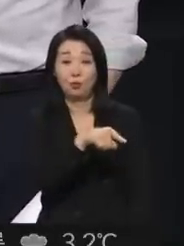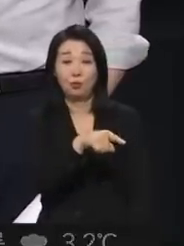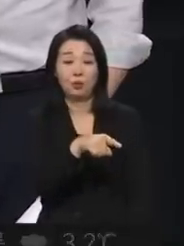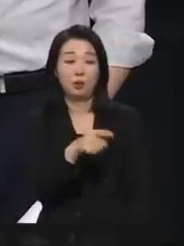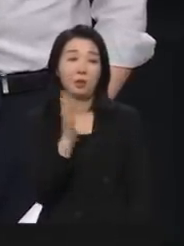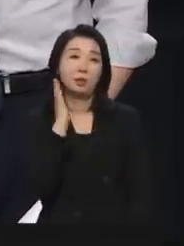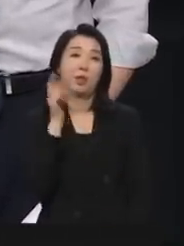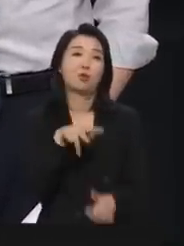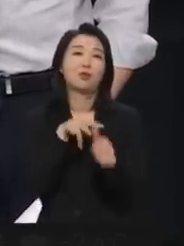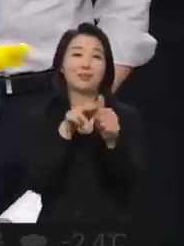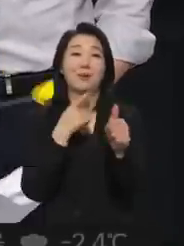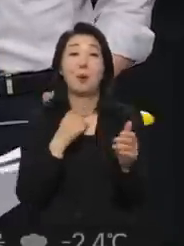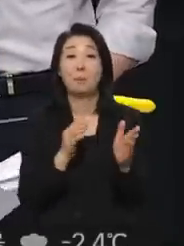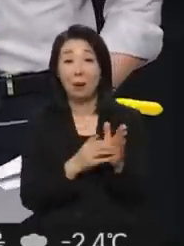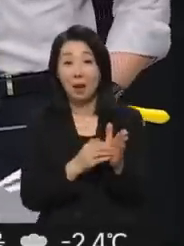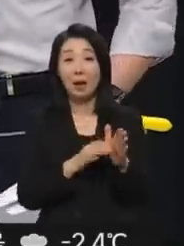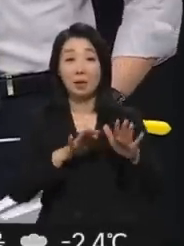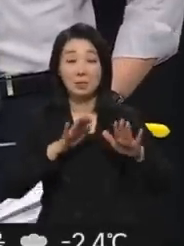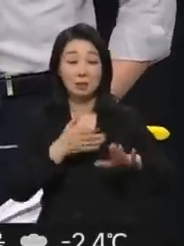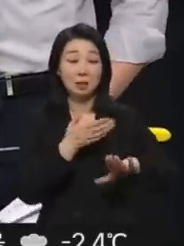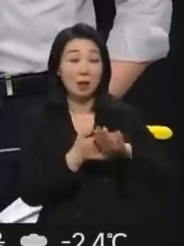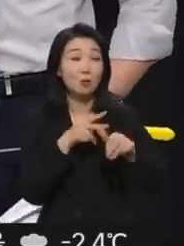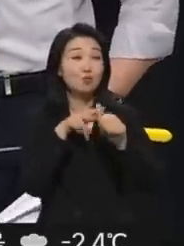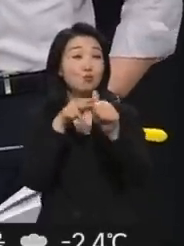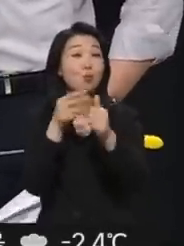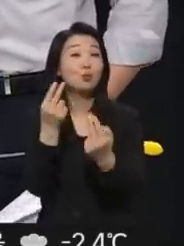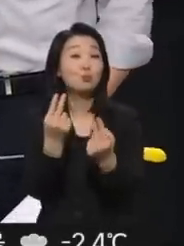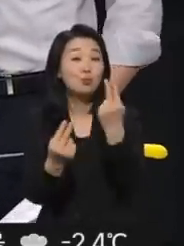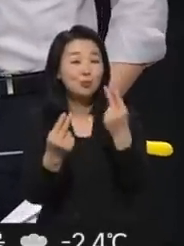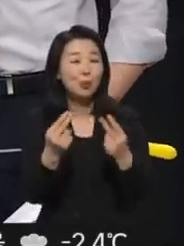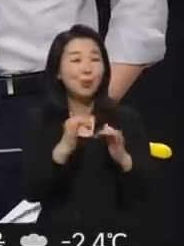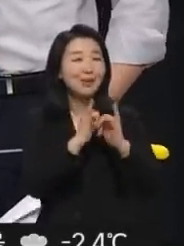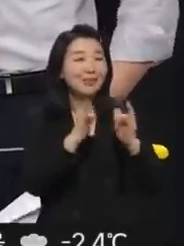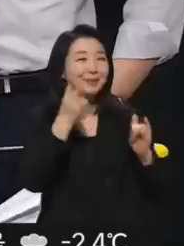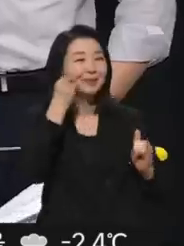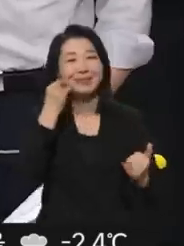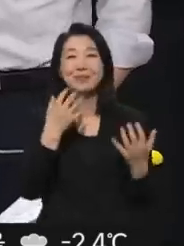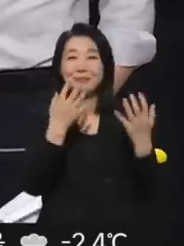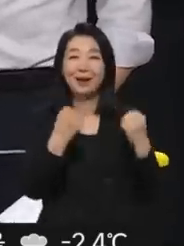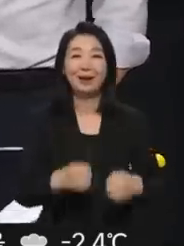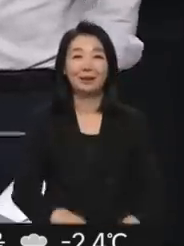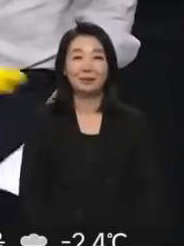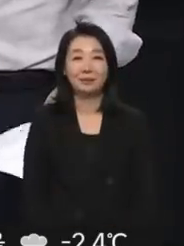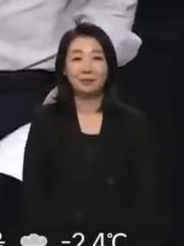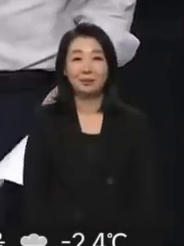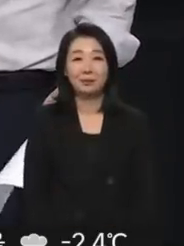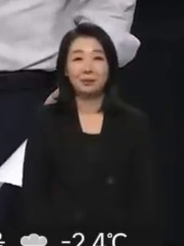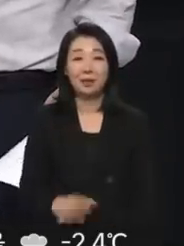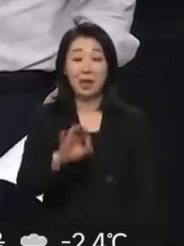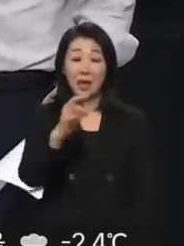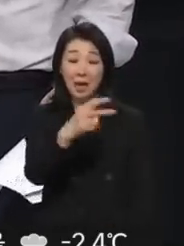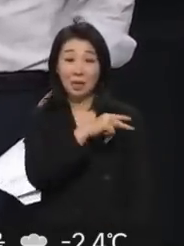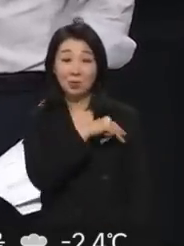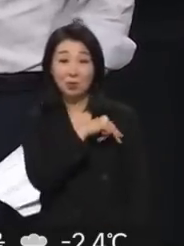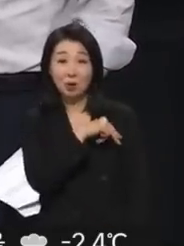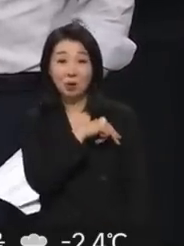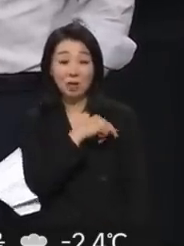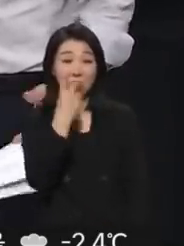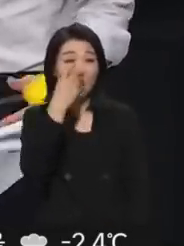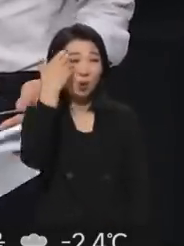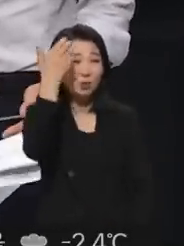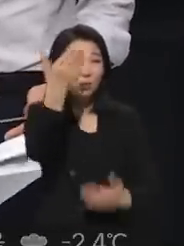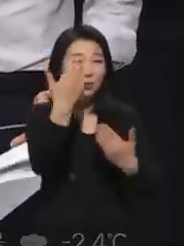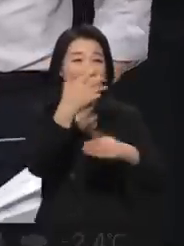대선 주자로도 나섰던 만큼 다른 후보들에 비해 이 대중적 인지도가 높은 편이죠. 안 의원 입장에선 이 여론조사